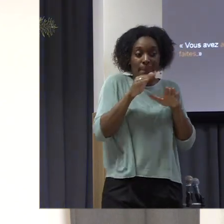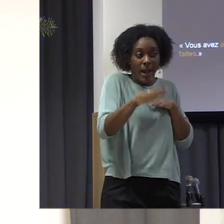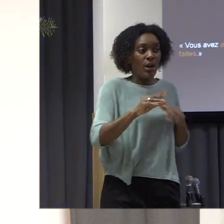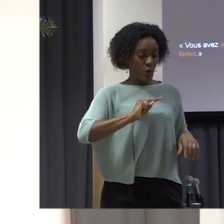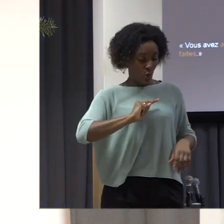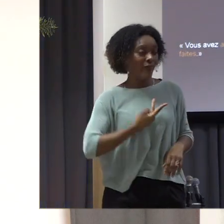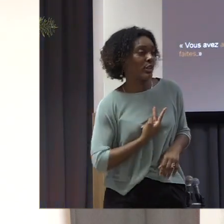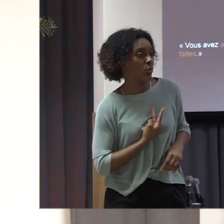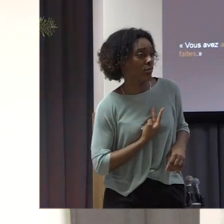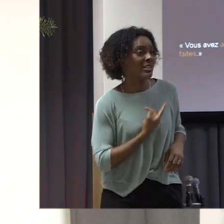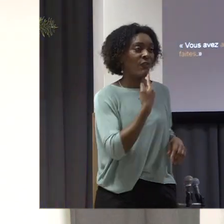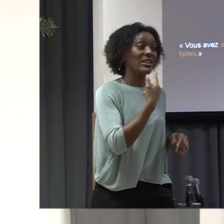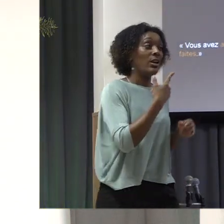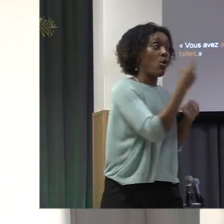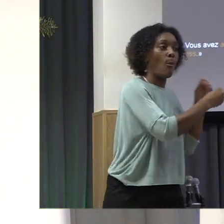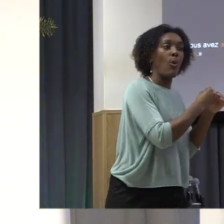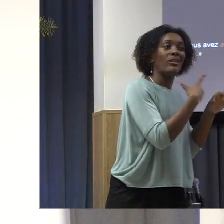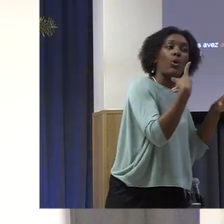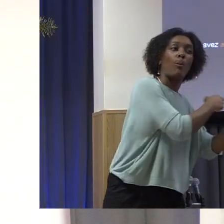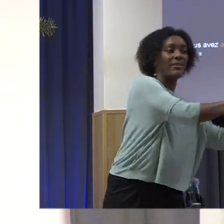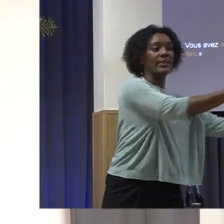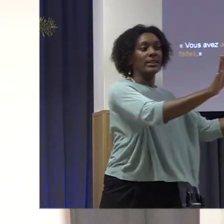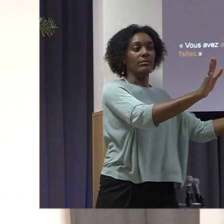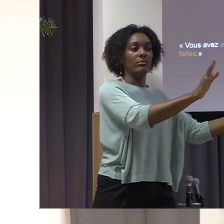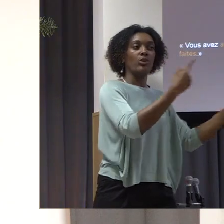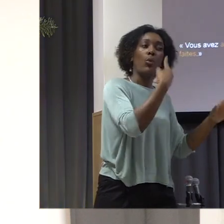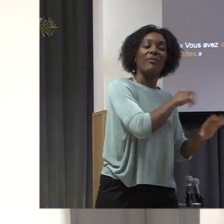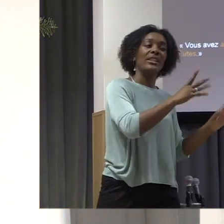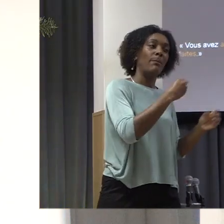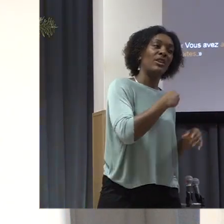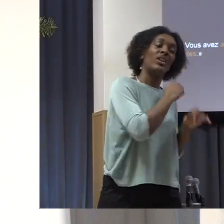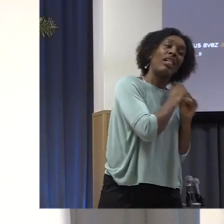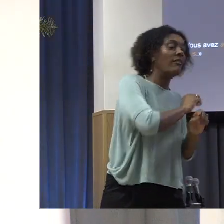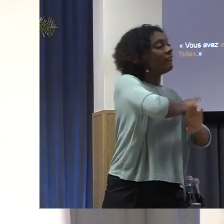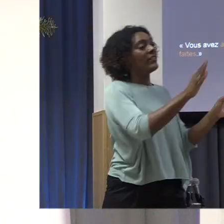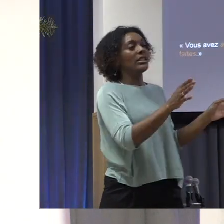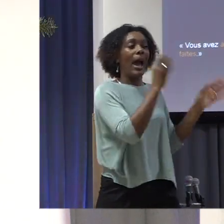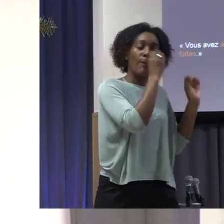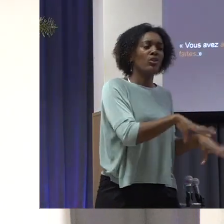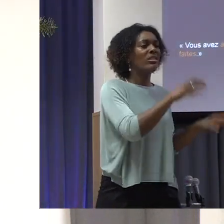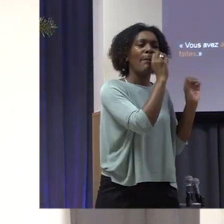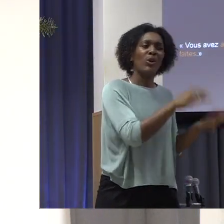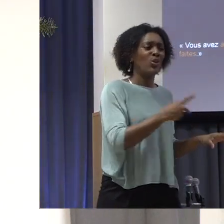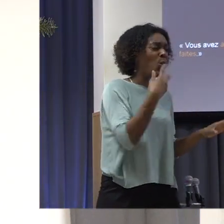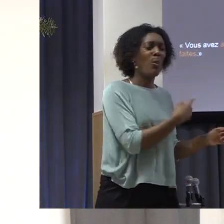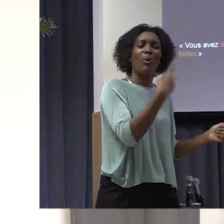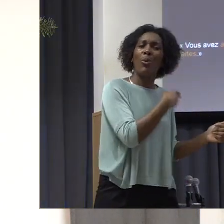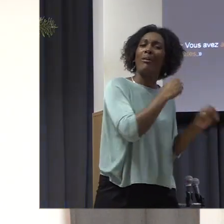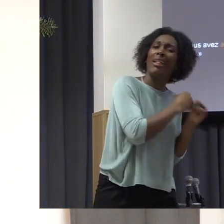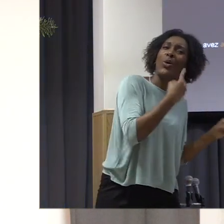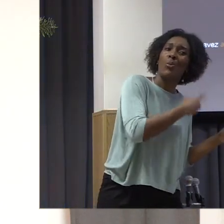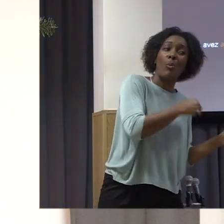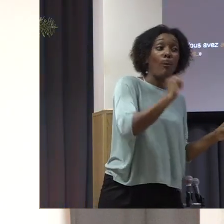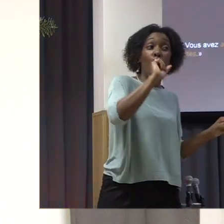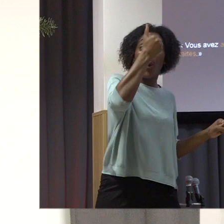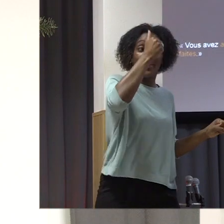Avec sa rupture, ces changements dans notre vie, ces changements d'options, l'abandon d'un certain nombre de choses dans notre vie. Mais cela